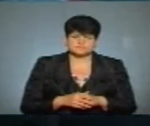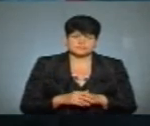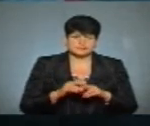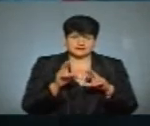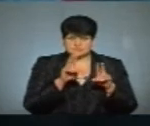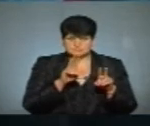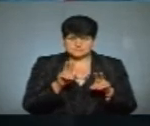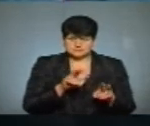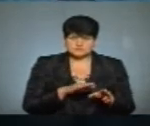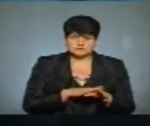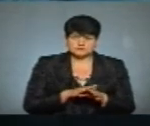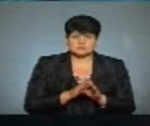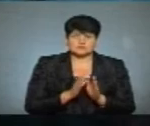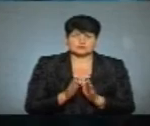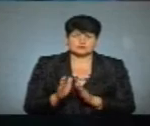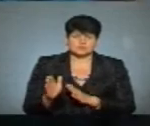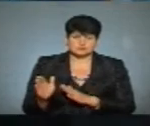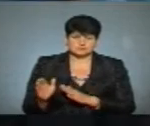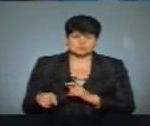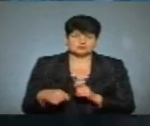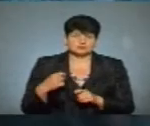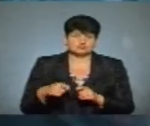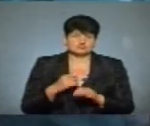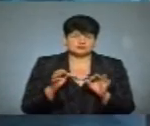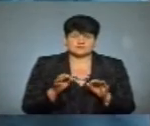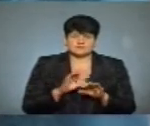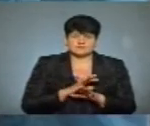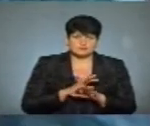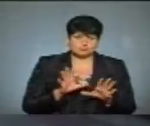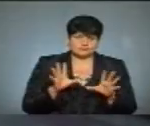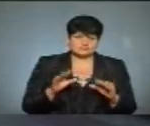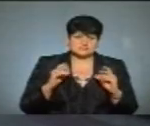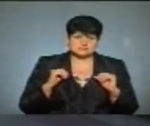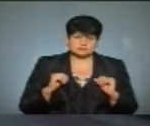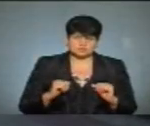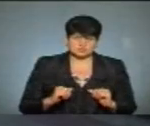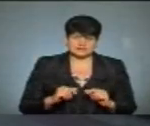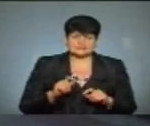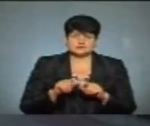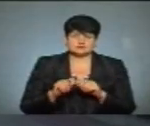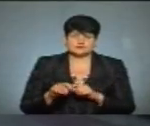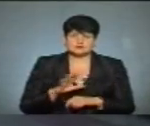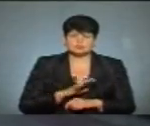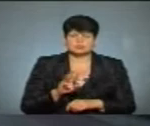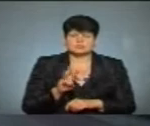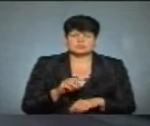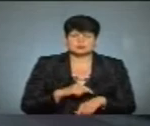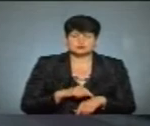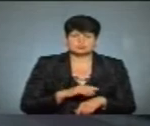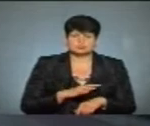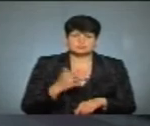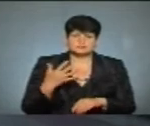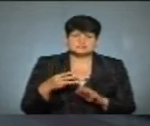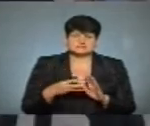Дивимося за дотриманням громадського порядку. Порушень ніяких не було, наразі все спокійно. Тестування тривало 3 години, було